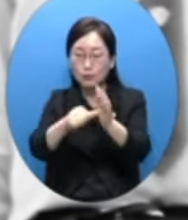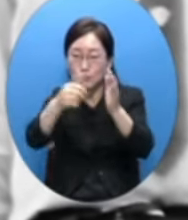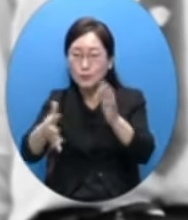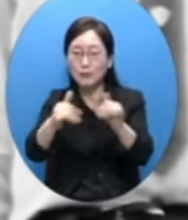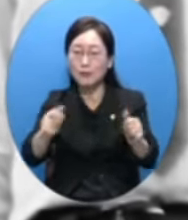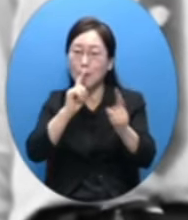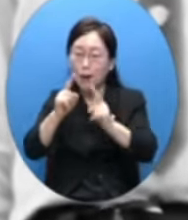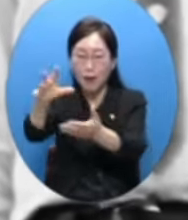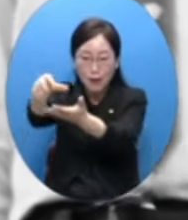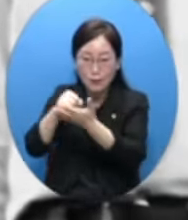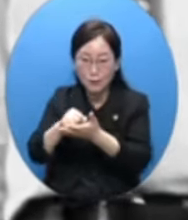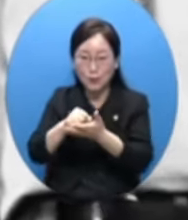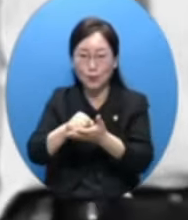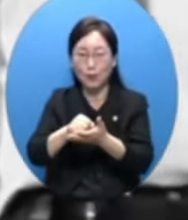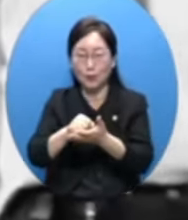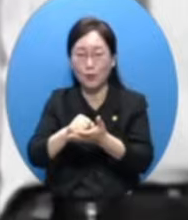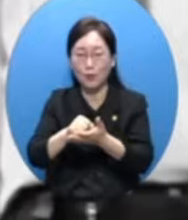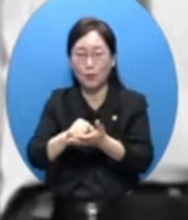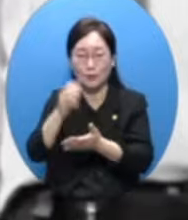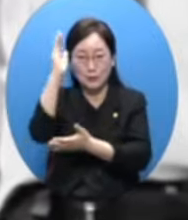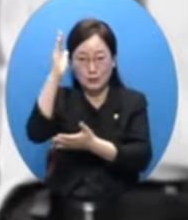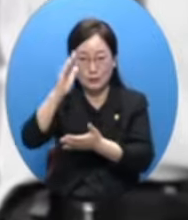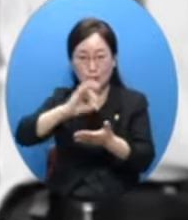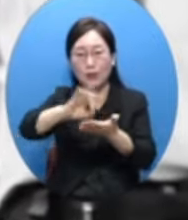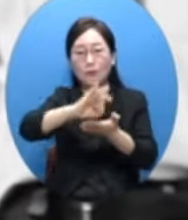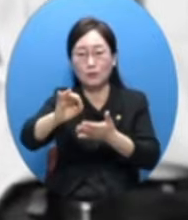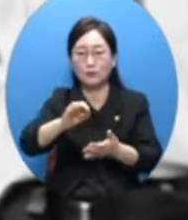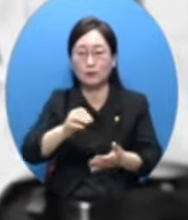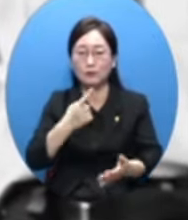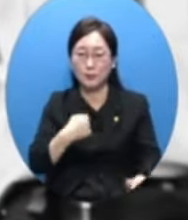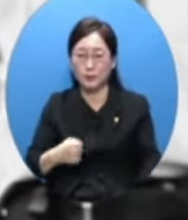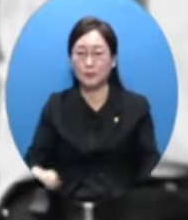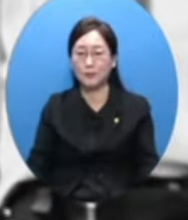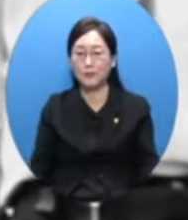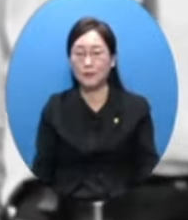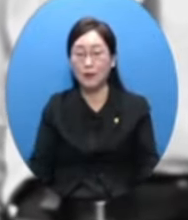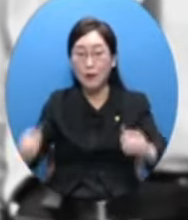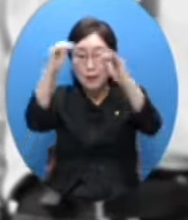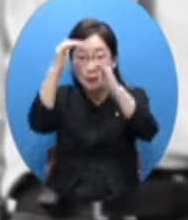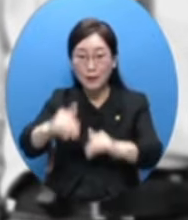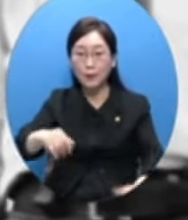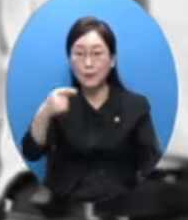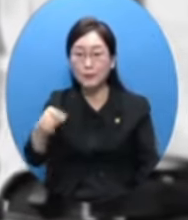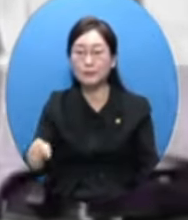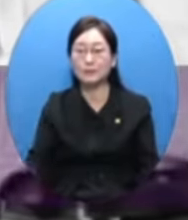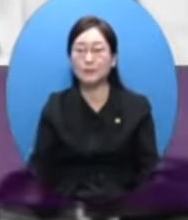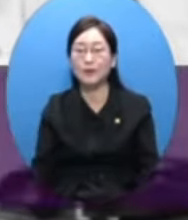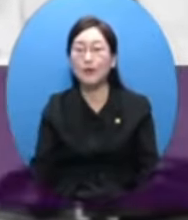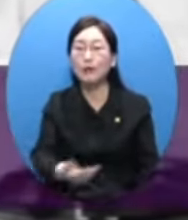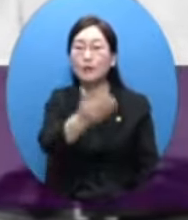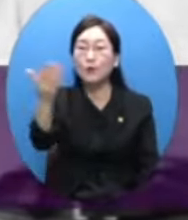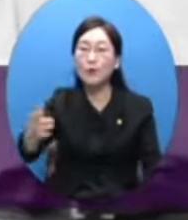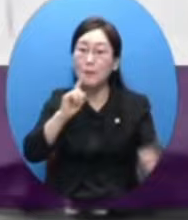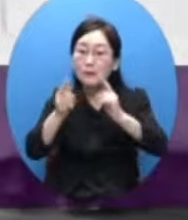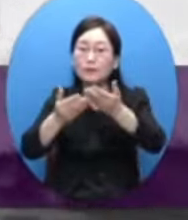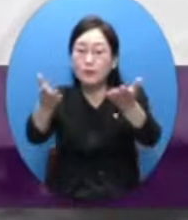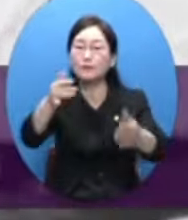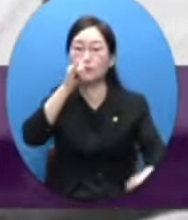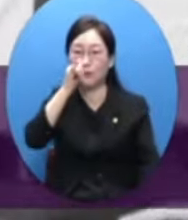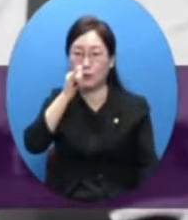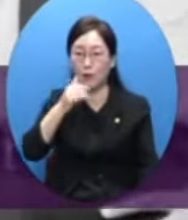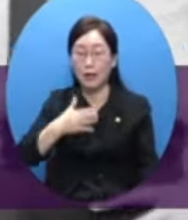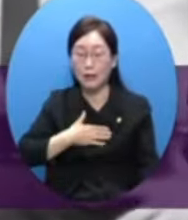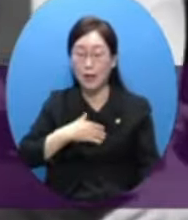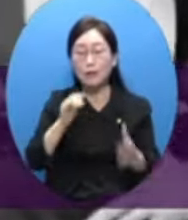이 마르틴 로킹의 연설을 인용합니다. 그 내용에 이와 같은 내용이 있습니다. 여러분에게 말씀드릴 것이 있습니다.